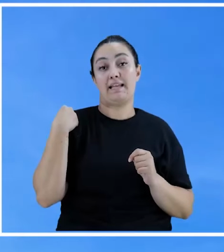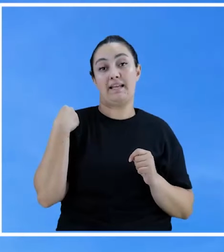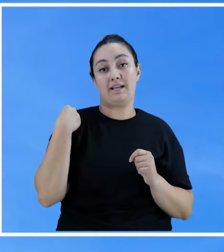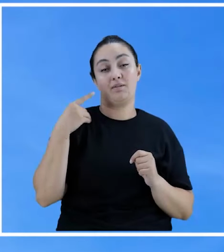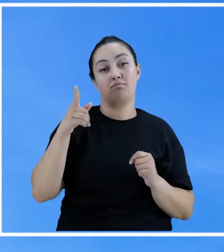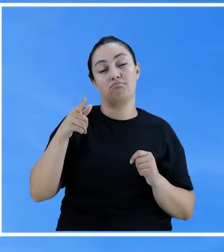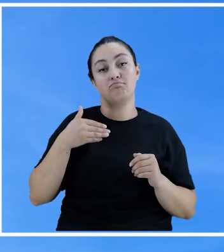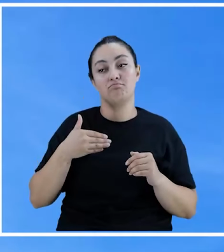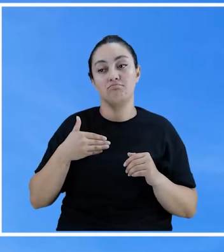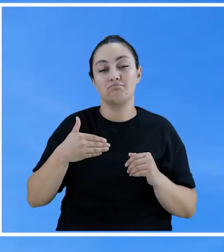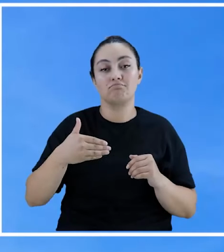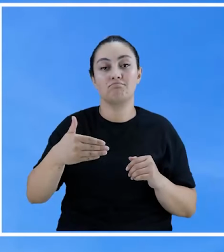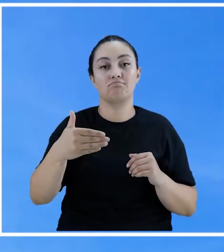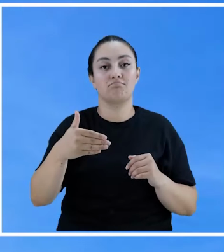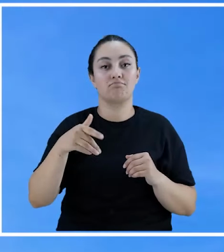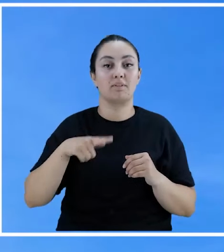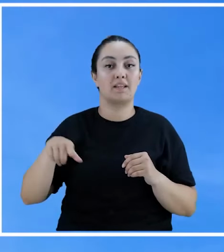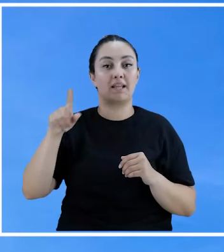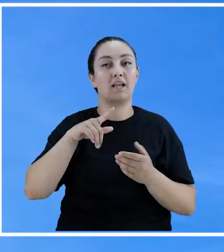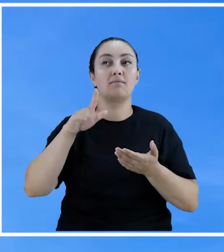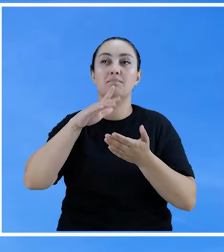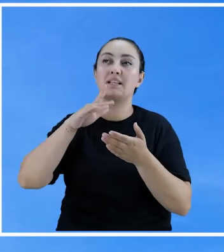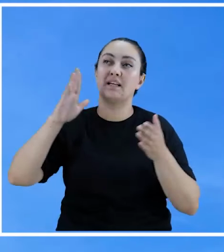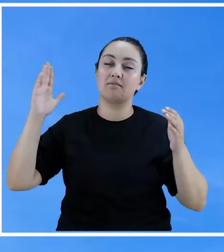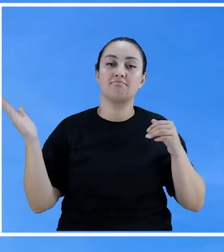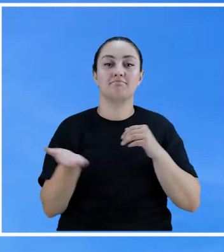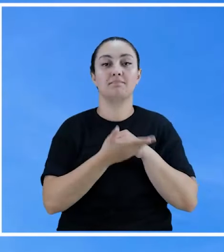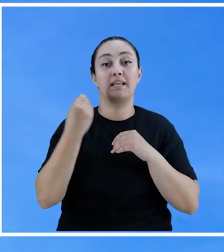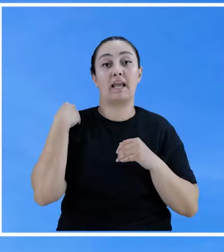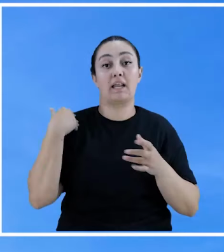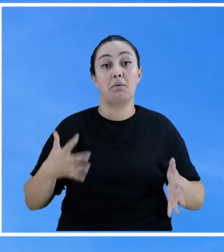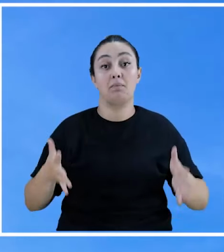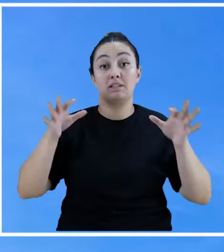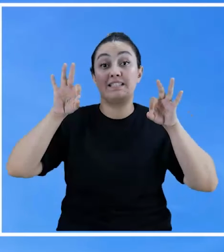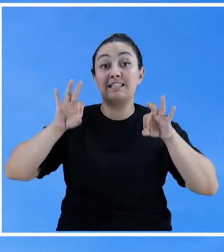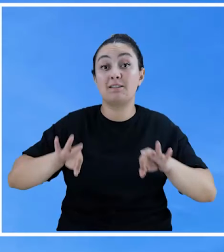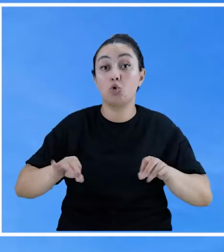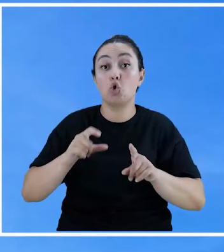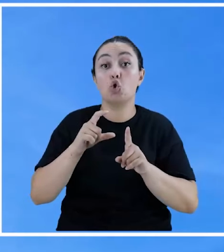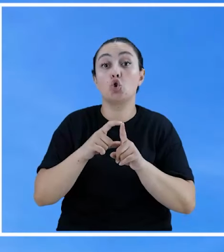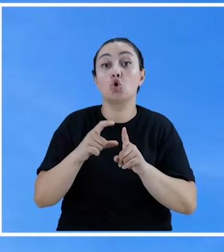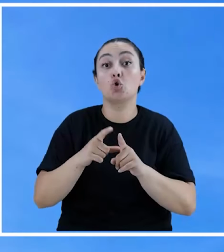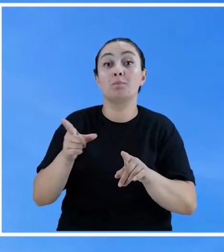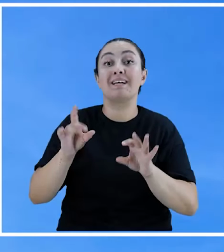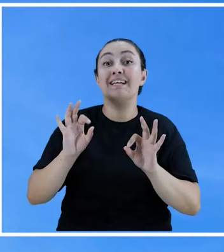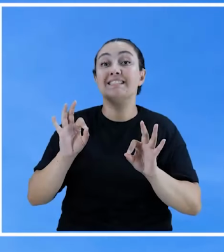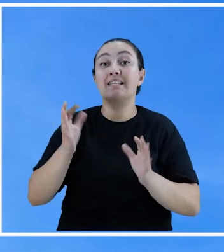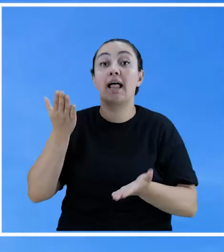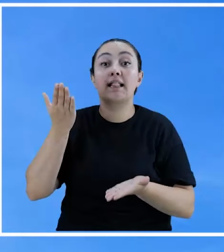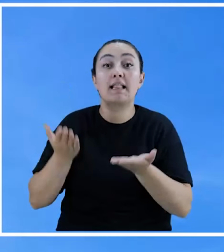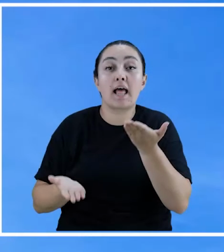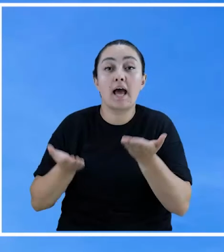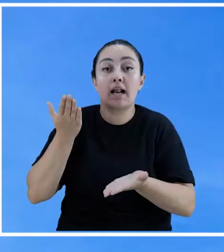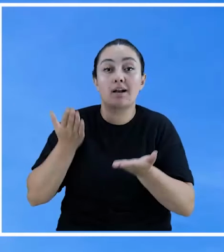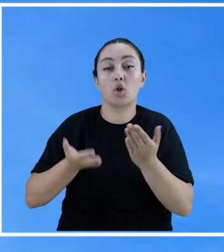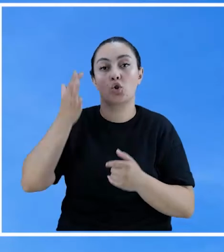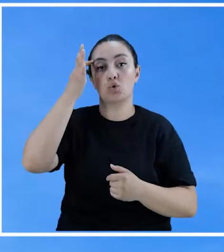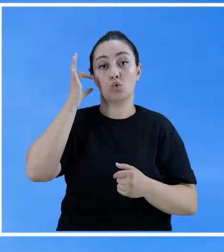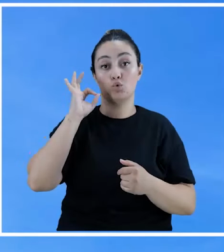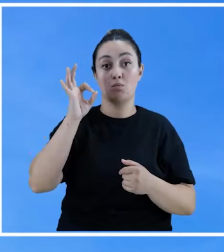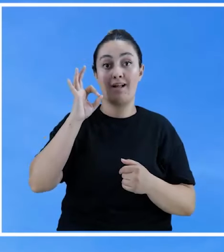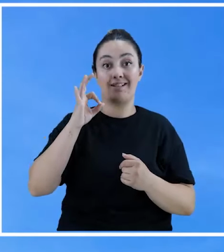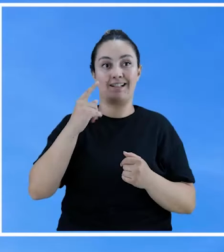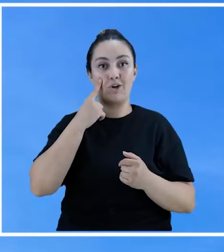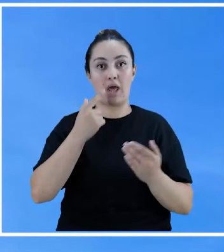yeni ya da mevcut işte 10 senelik, 20 senelik bir bina olsun. Onun şu anki durumunu değerlendirebilecek bir